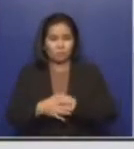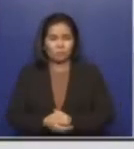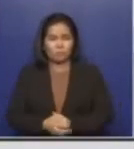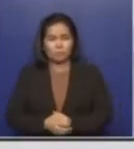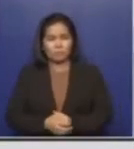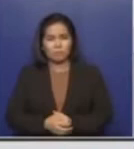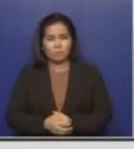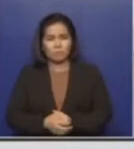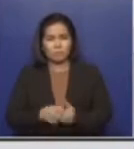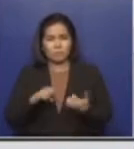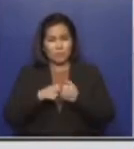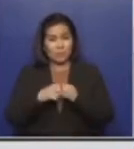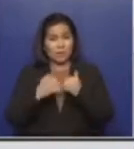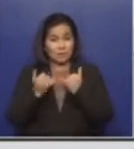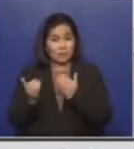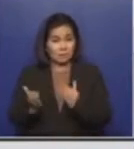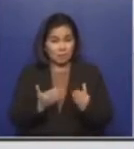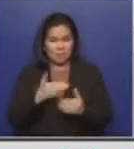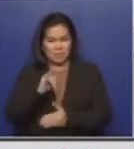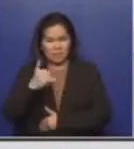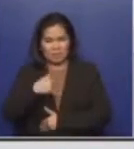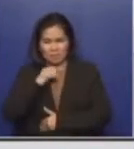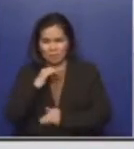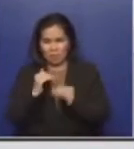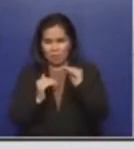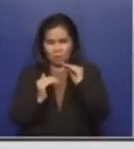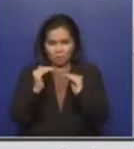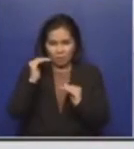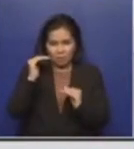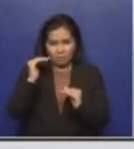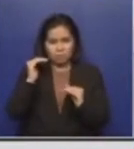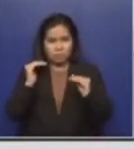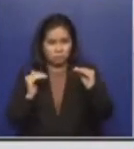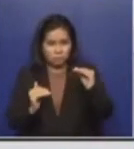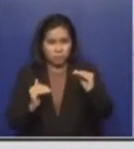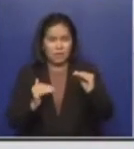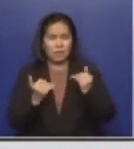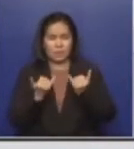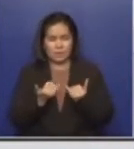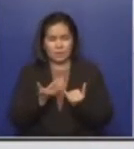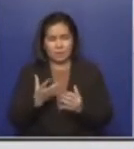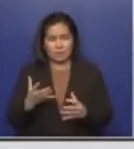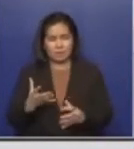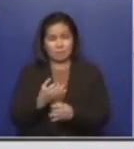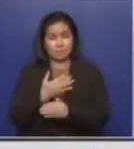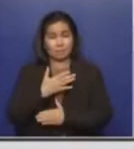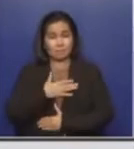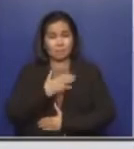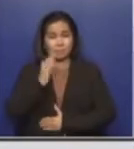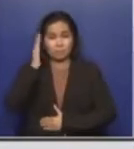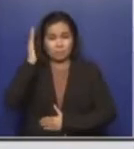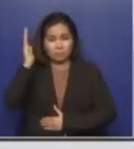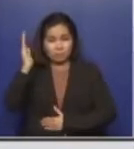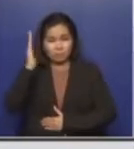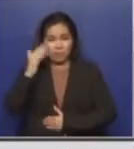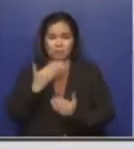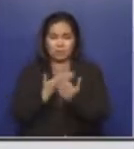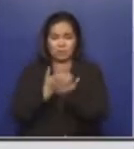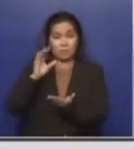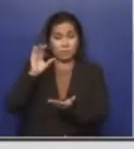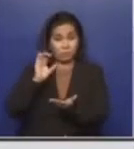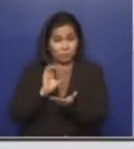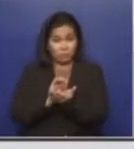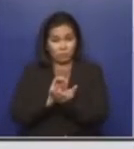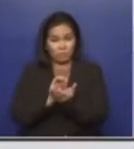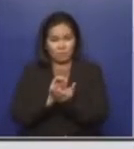ายท่านบอกว่าเหลื่อมล้ำวันนี้ผมขออภิปรายทั้งเป็นงบประมาณ